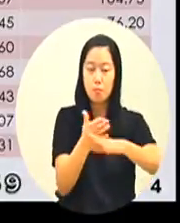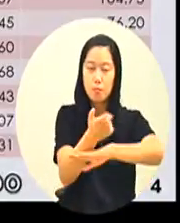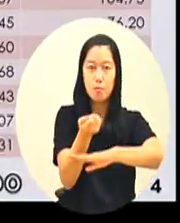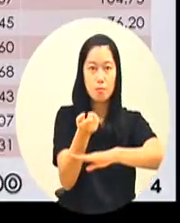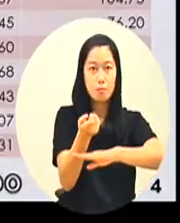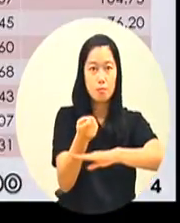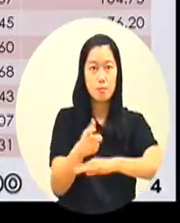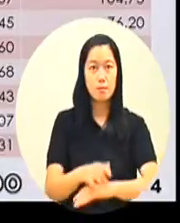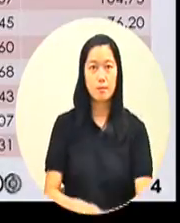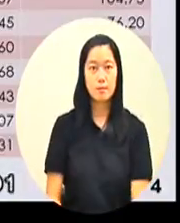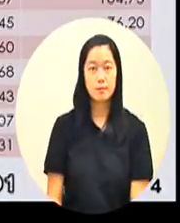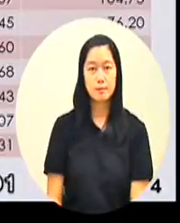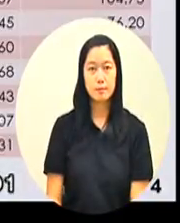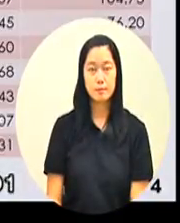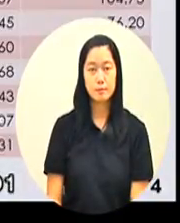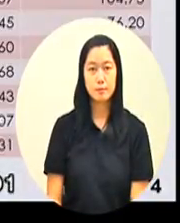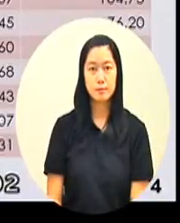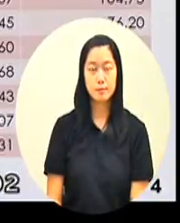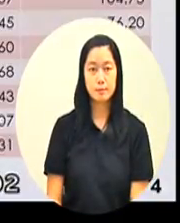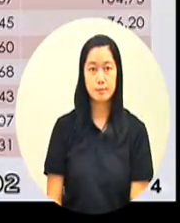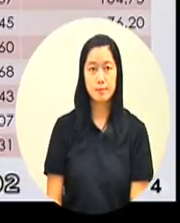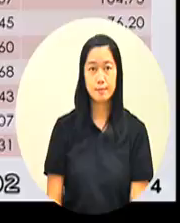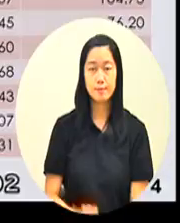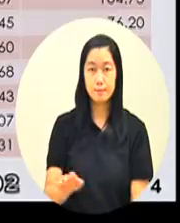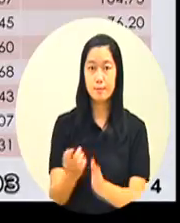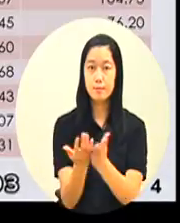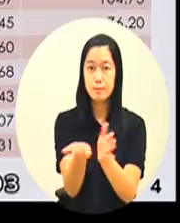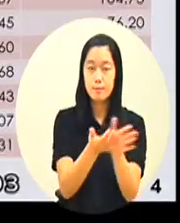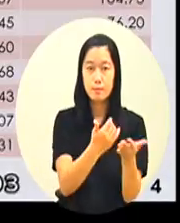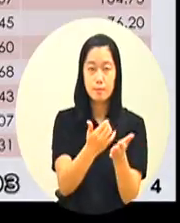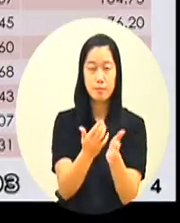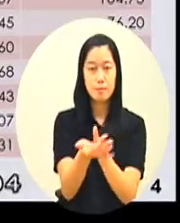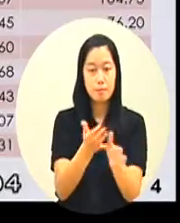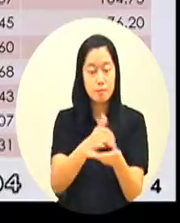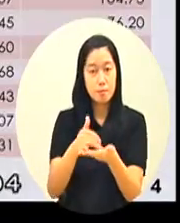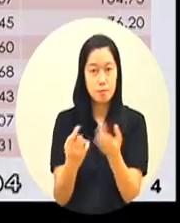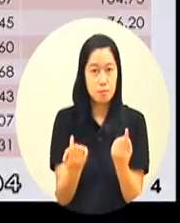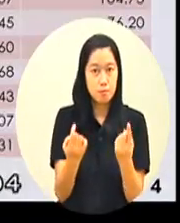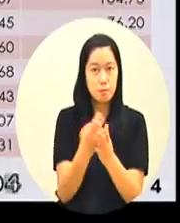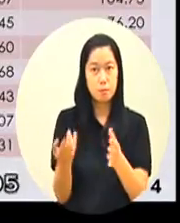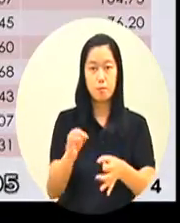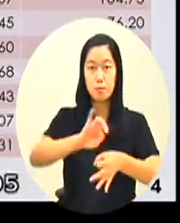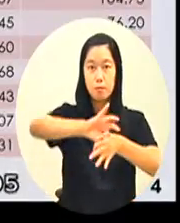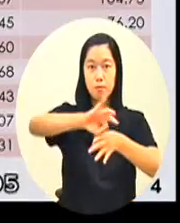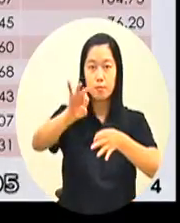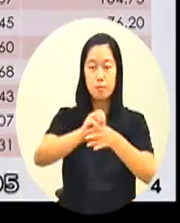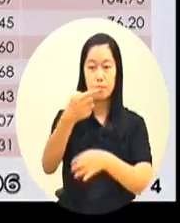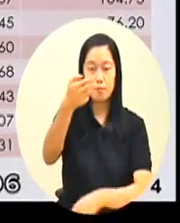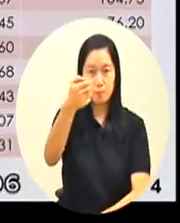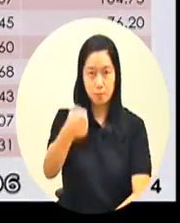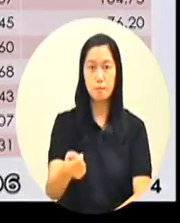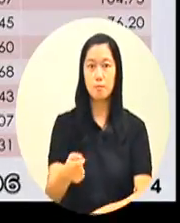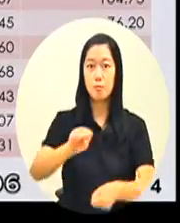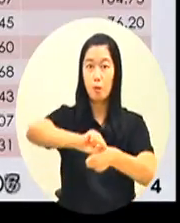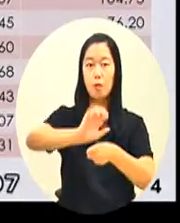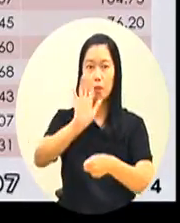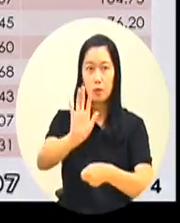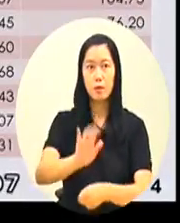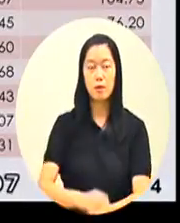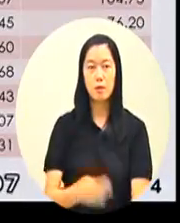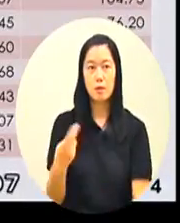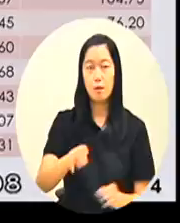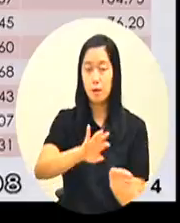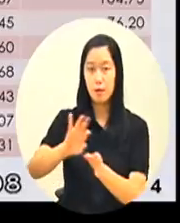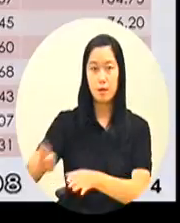项使用牌照税也比预算数多增加了将近1亿的收入。另外还